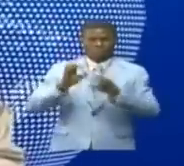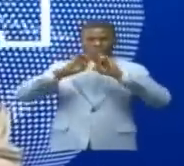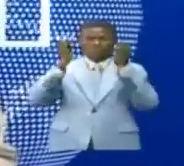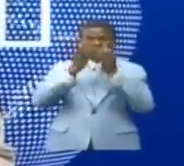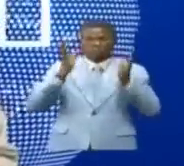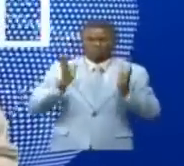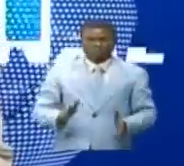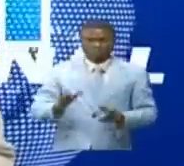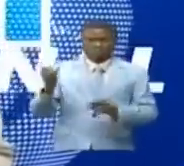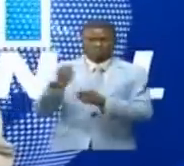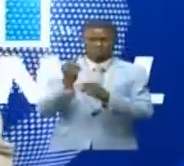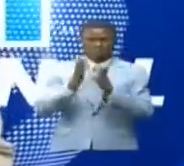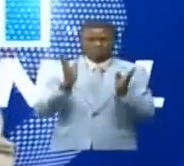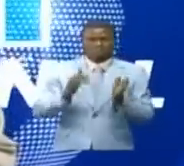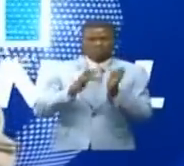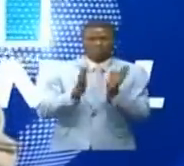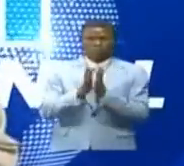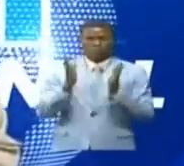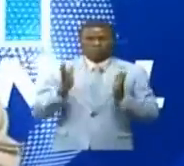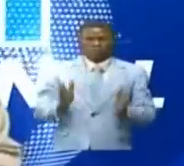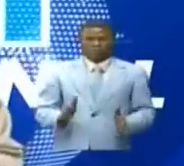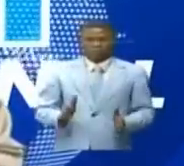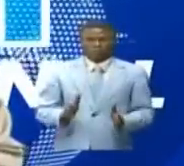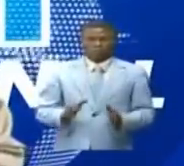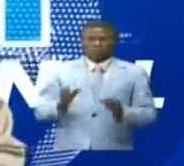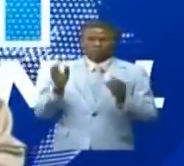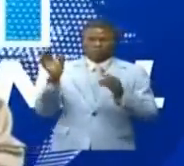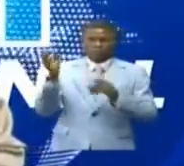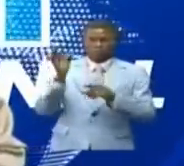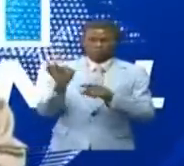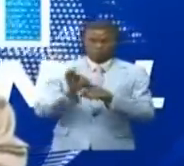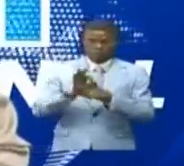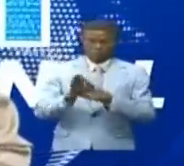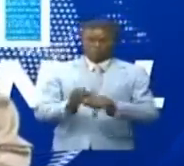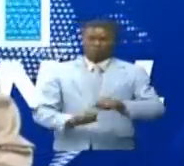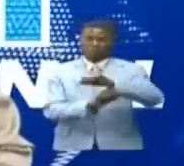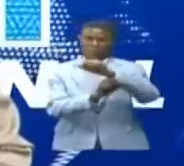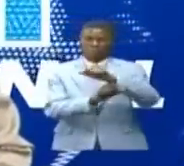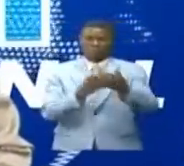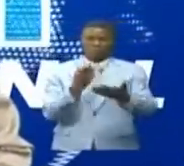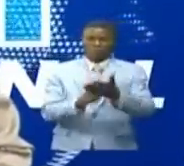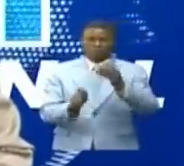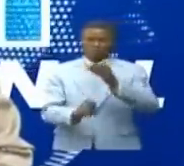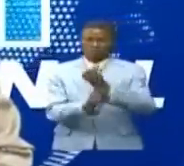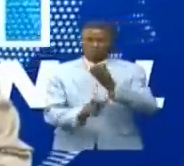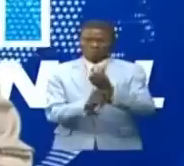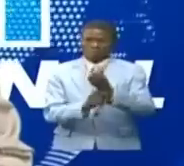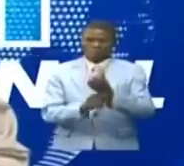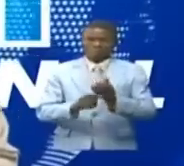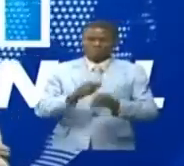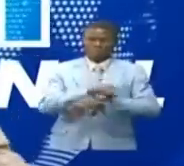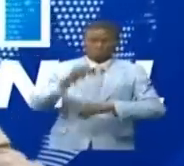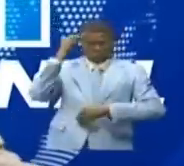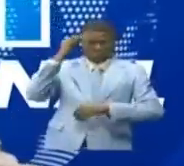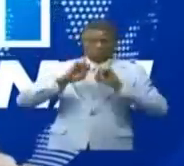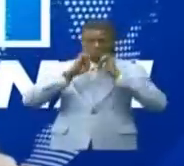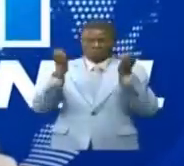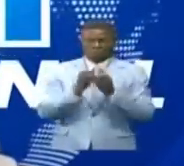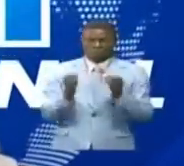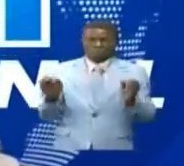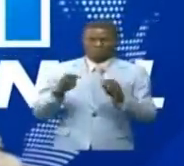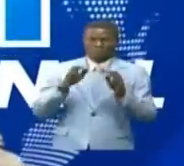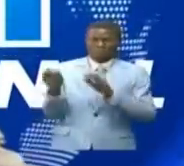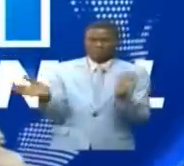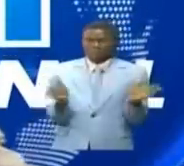entrepreneurs et professionnels chrétiens. Ces assises bénéficient de l'appui technique du ministère de l'Entrepreneuriat, Petite et Moyenne